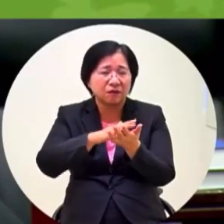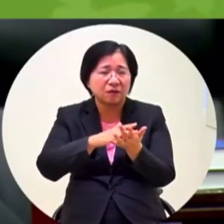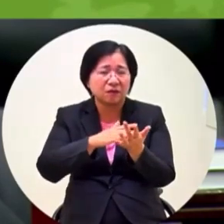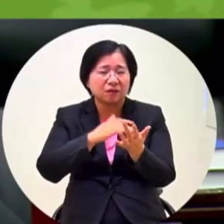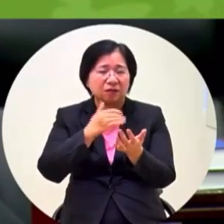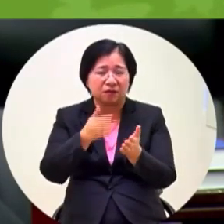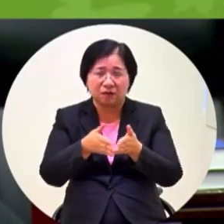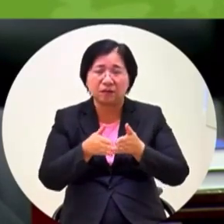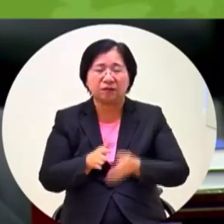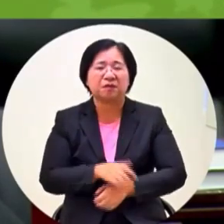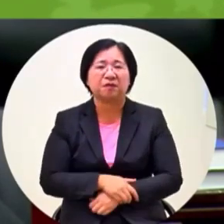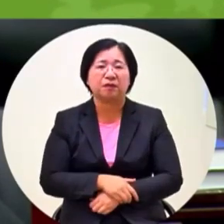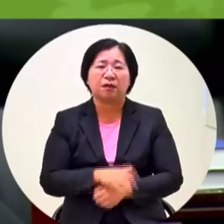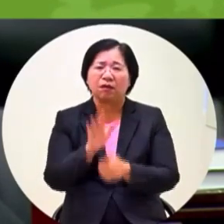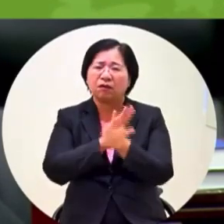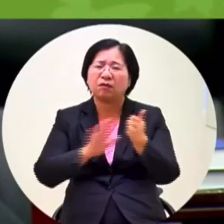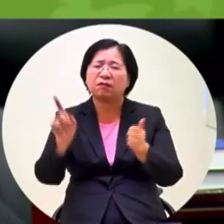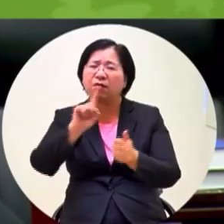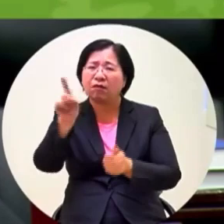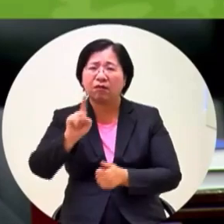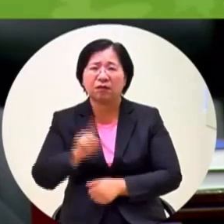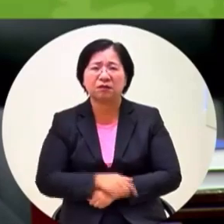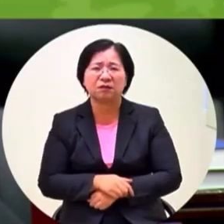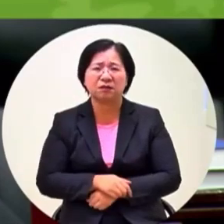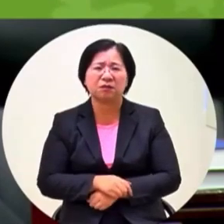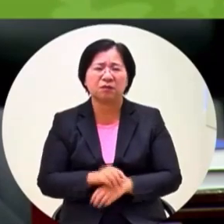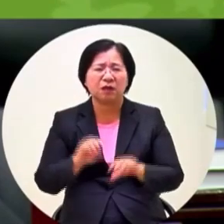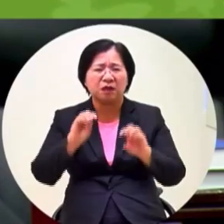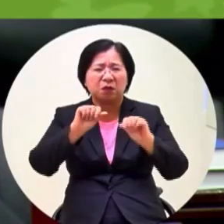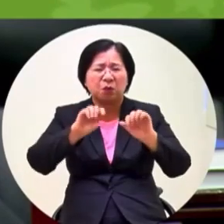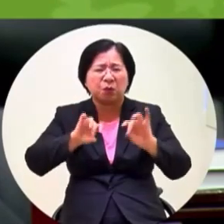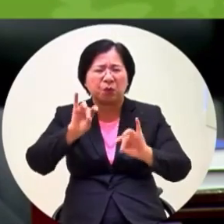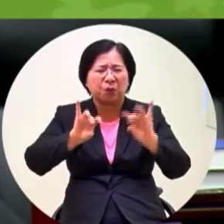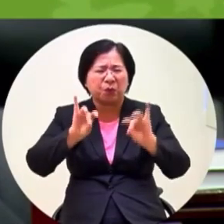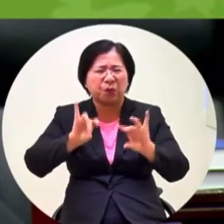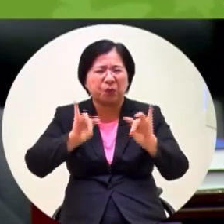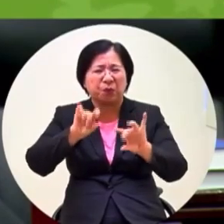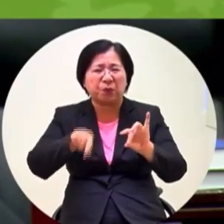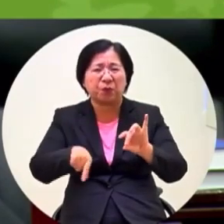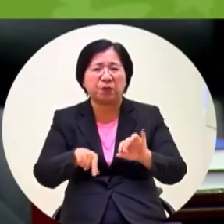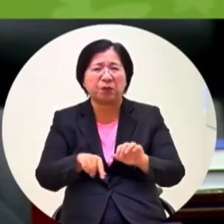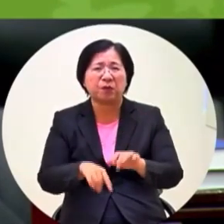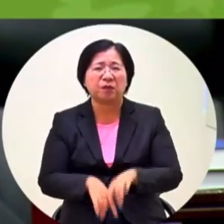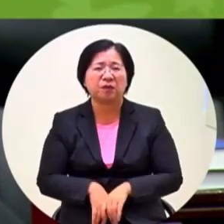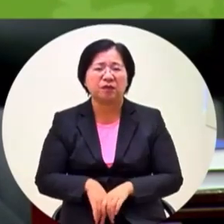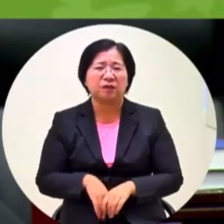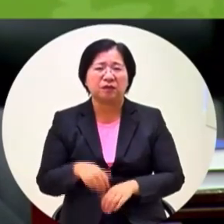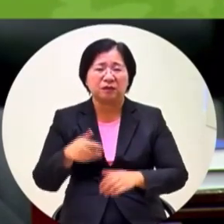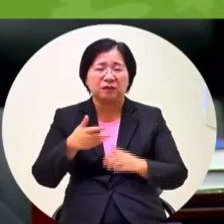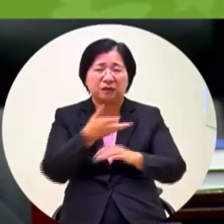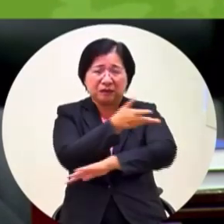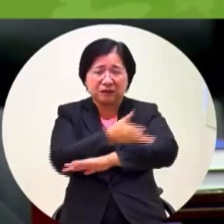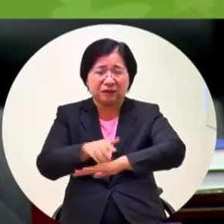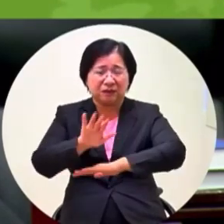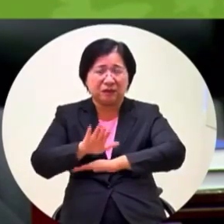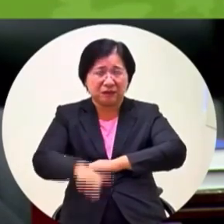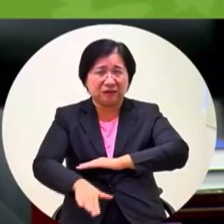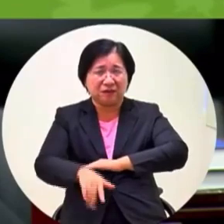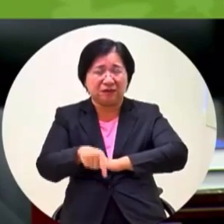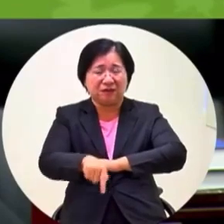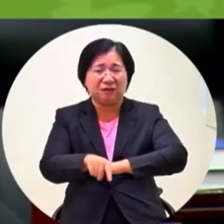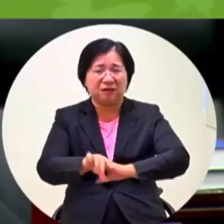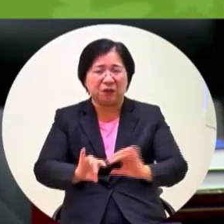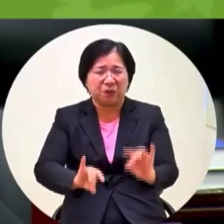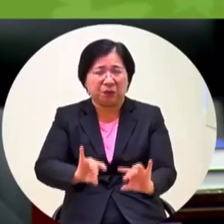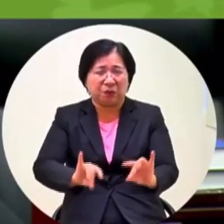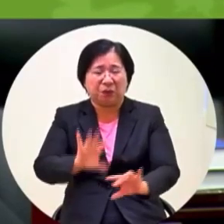会去造成足侪呢，迄个那六个门啊，吼雕伫迄个规个迄个溪底。重点过